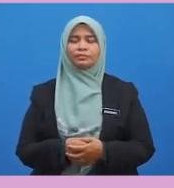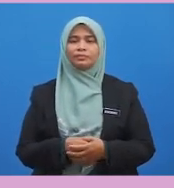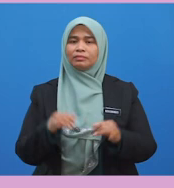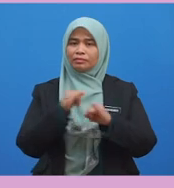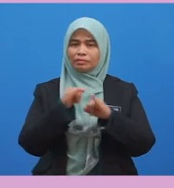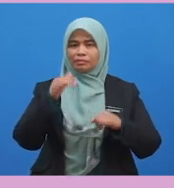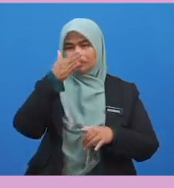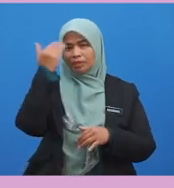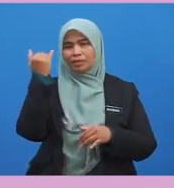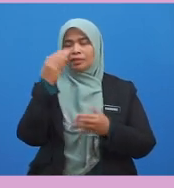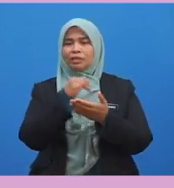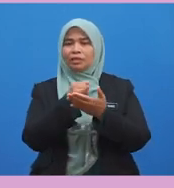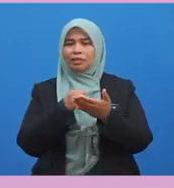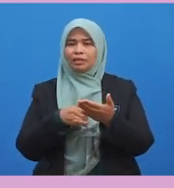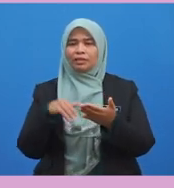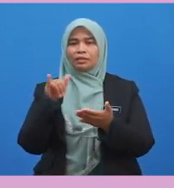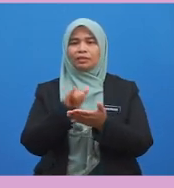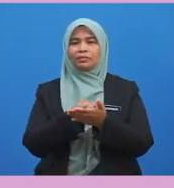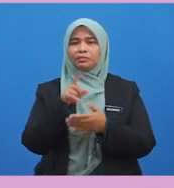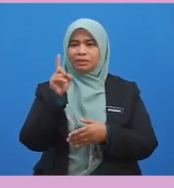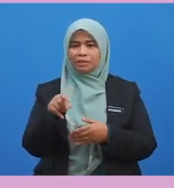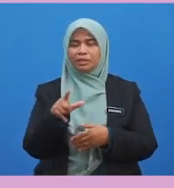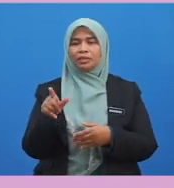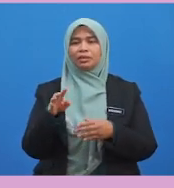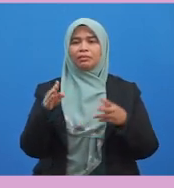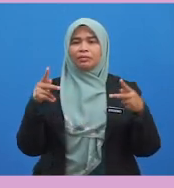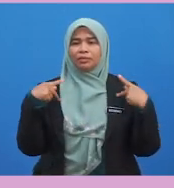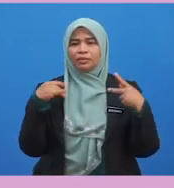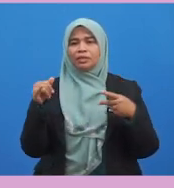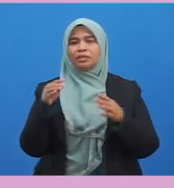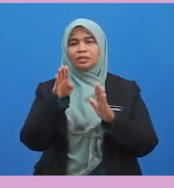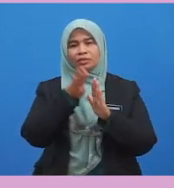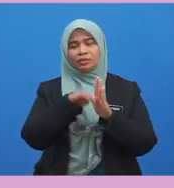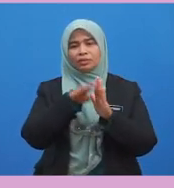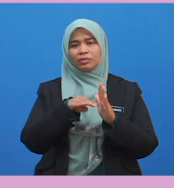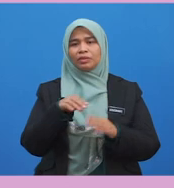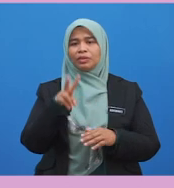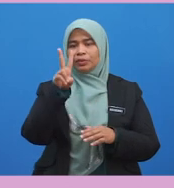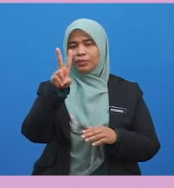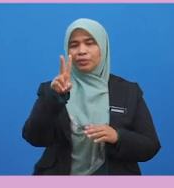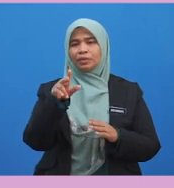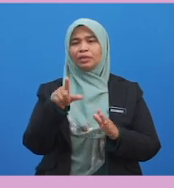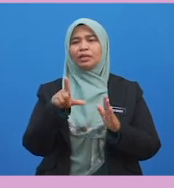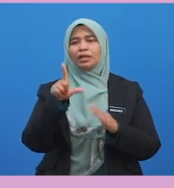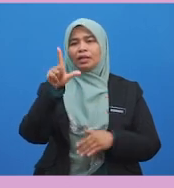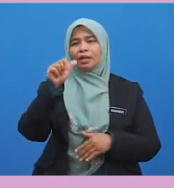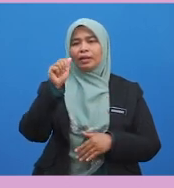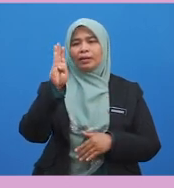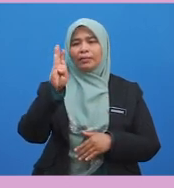Jangan lupa, lakaran tersebut mestilah mempunyai sekurang-kurangnya dua